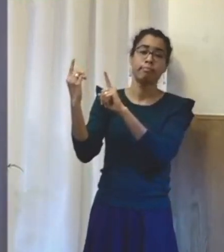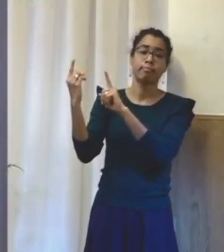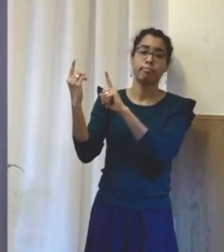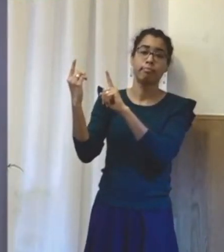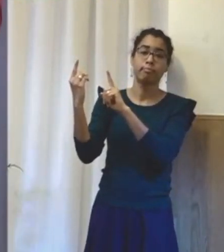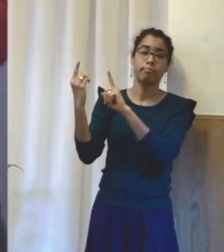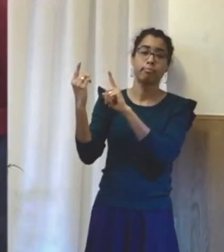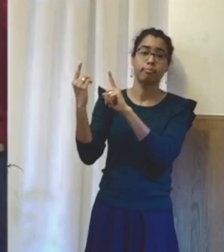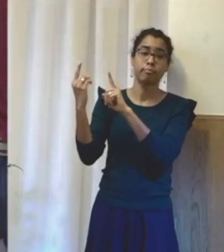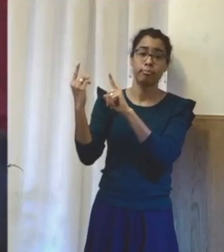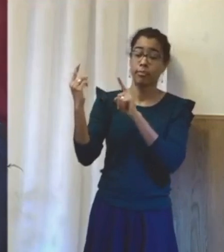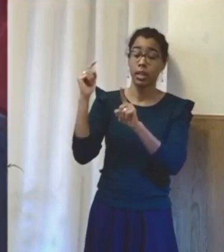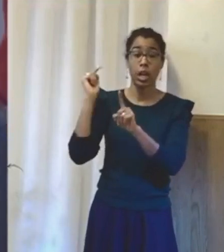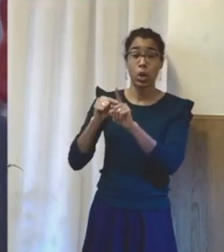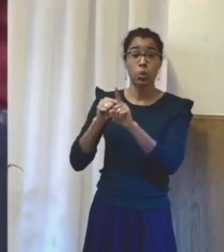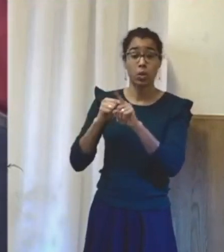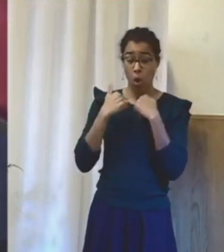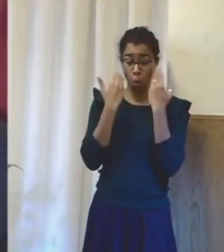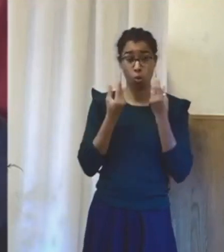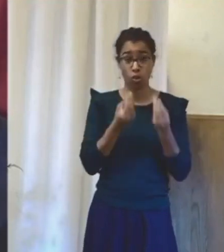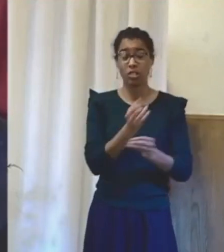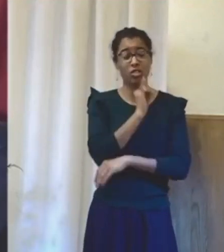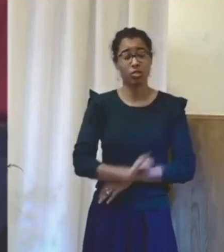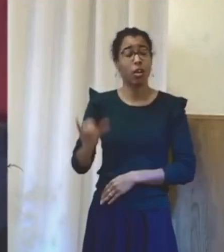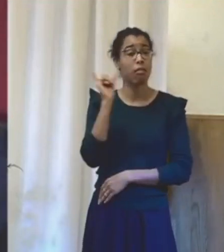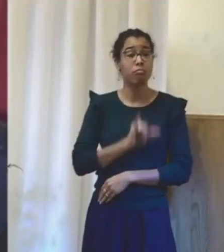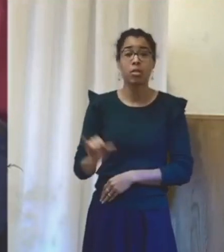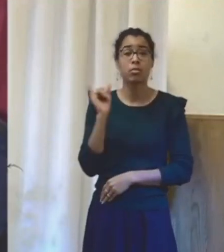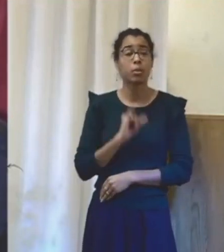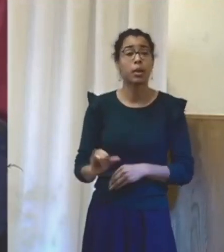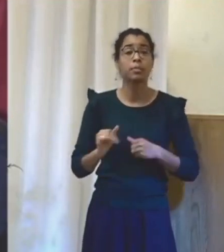La parole dit qu'il ne sera jamais couvert de honte.